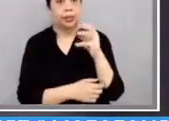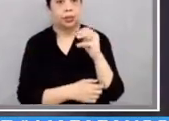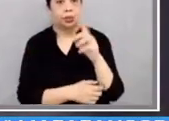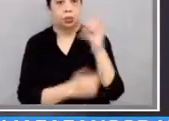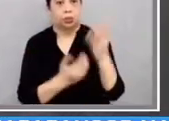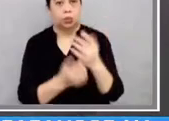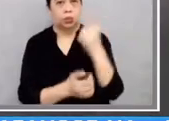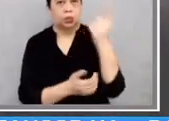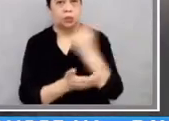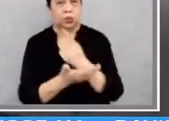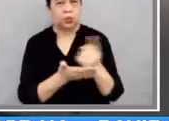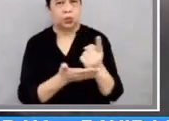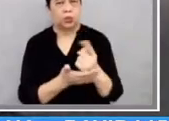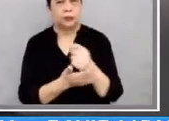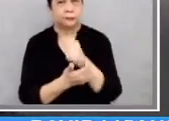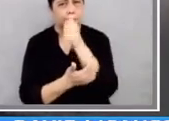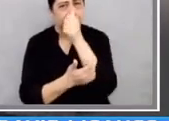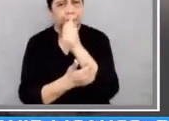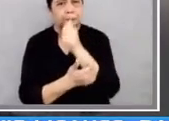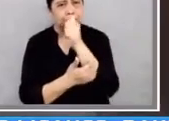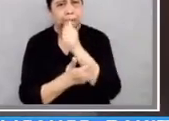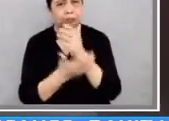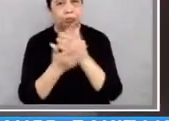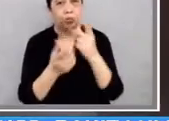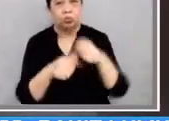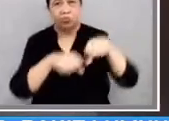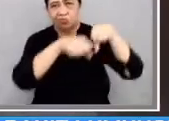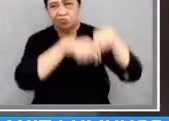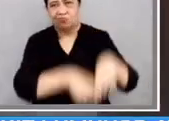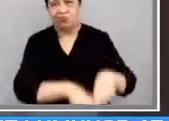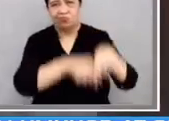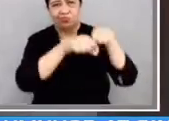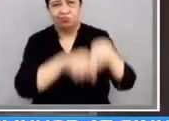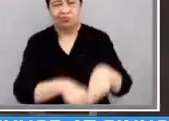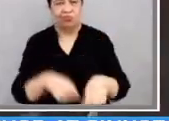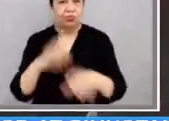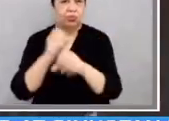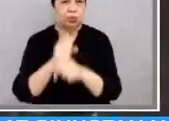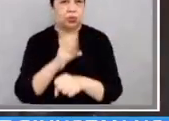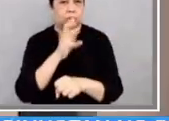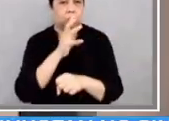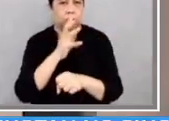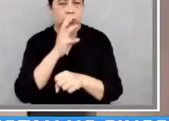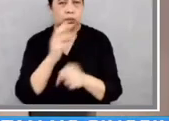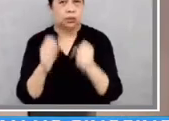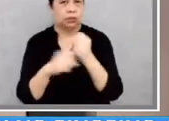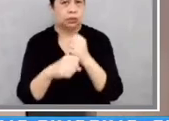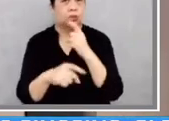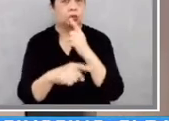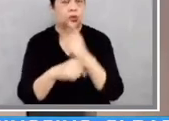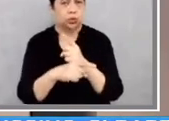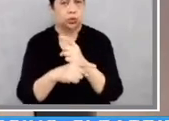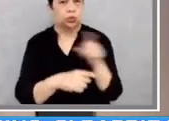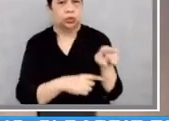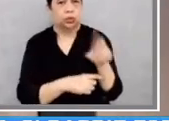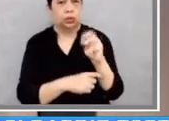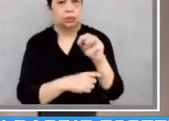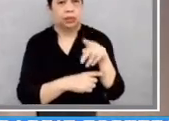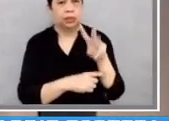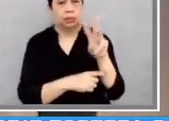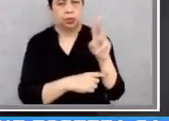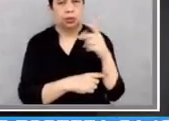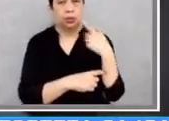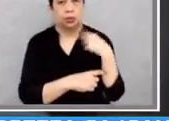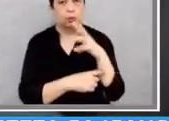mga residente. Ang ilan sa poso na lang umaasa para makakuha ng tubig. Siniguro naman ng MPIW na may mga water tanker